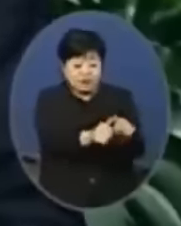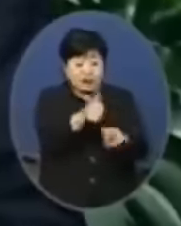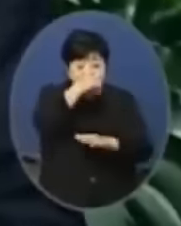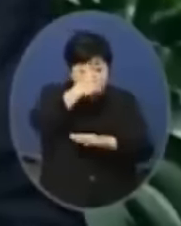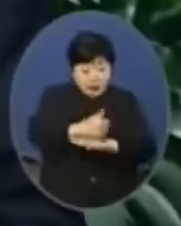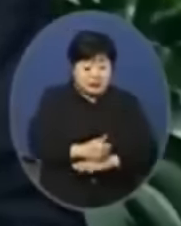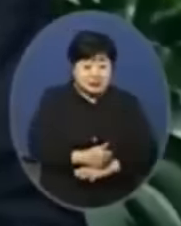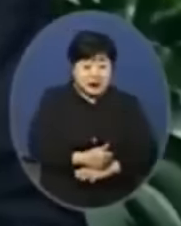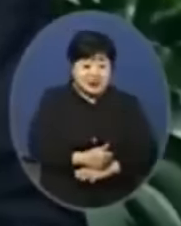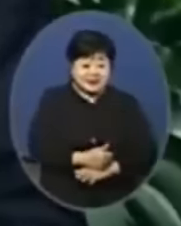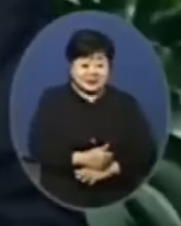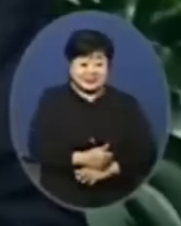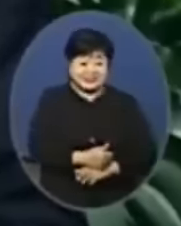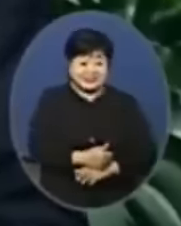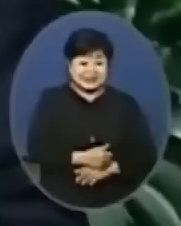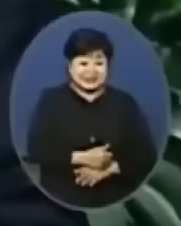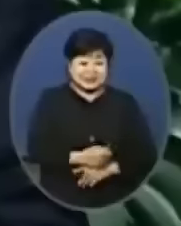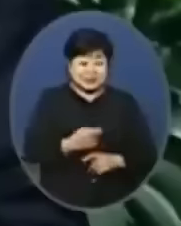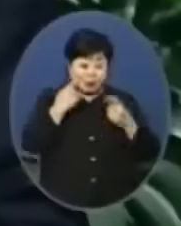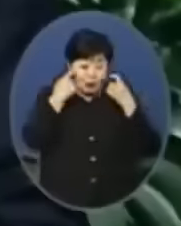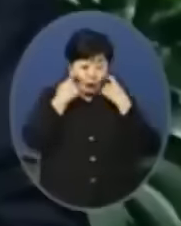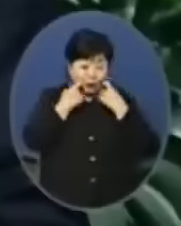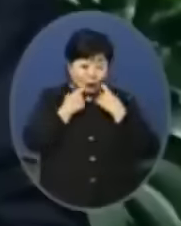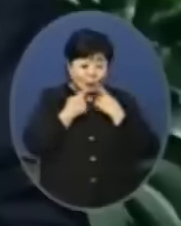나중에는 뭐 해골